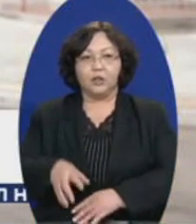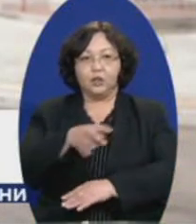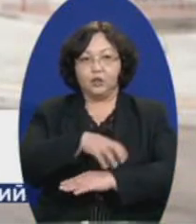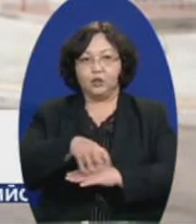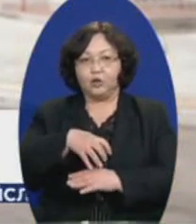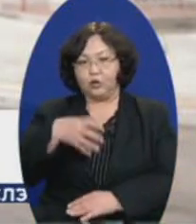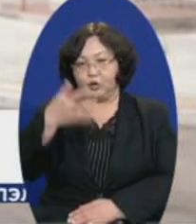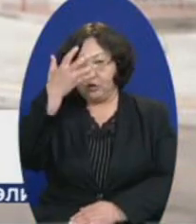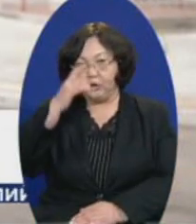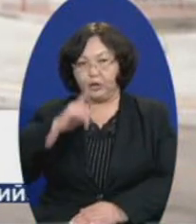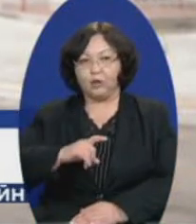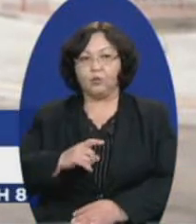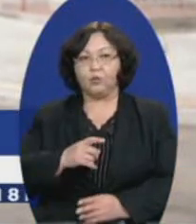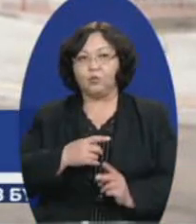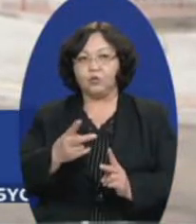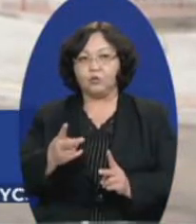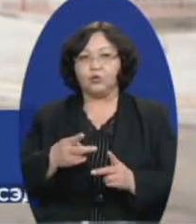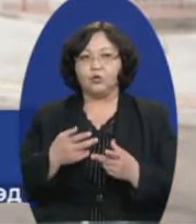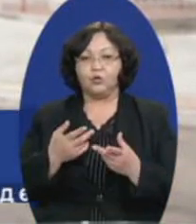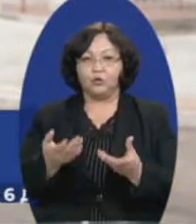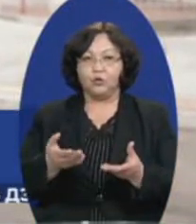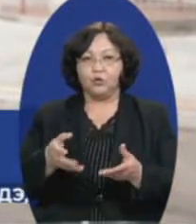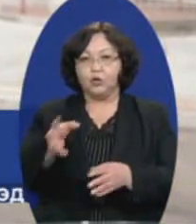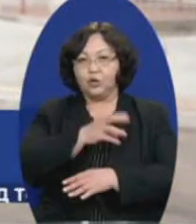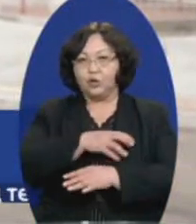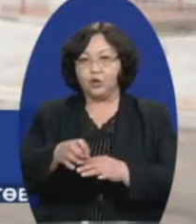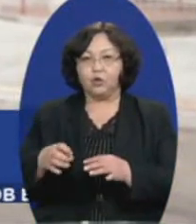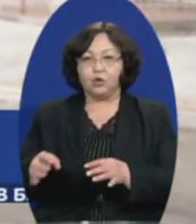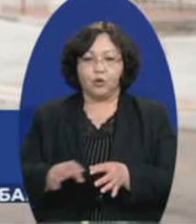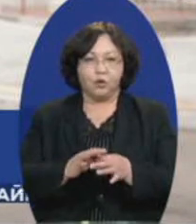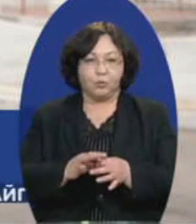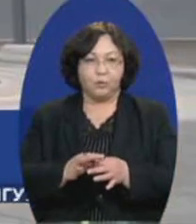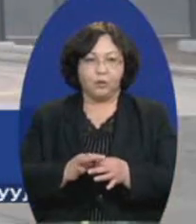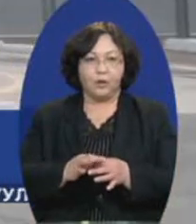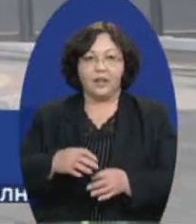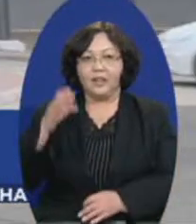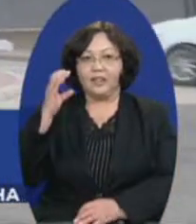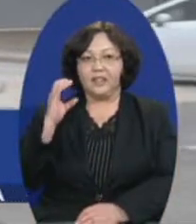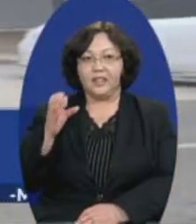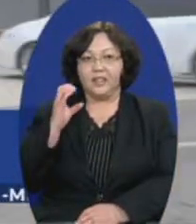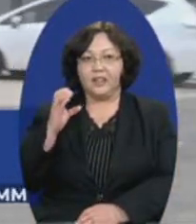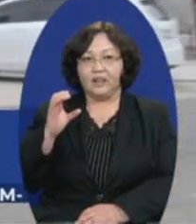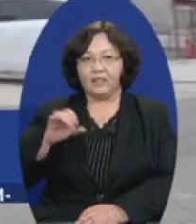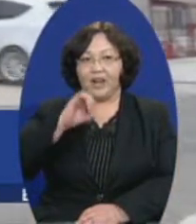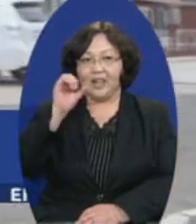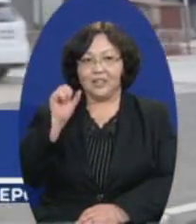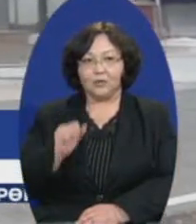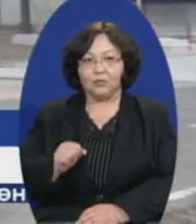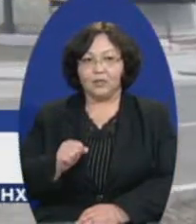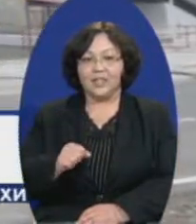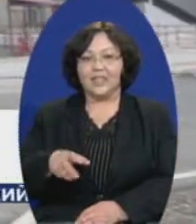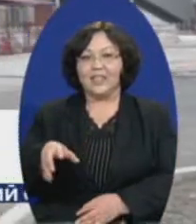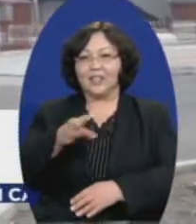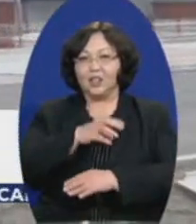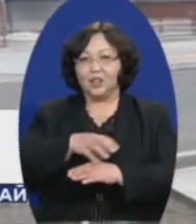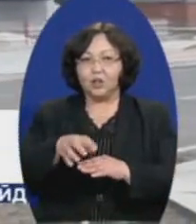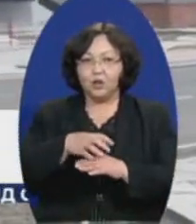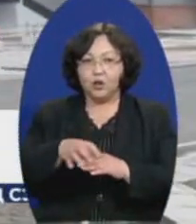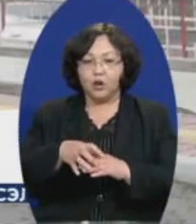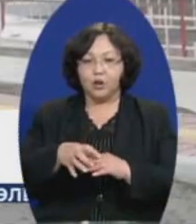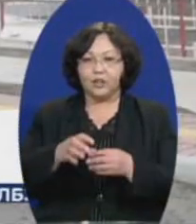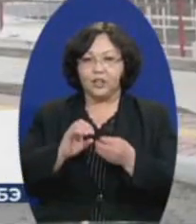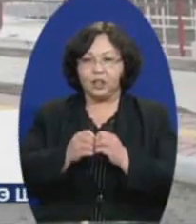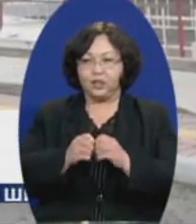төрийн үйлчлэгээ, за мөн гэр хороолтой холбоотой нийтийн тээврийн асуудал, за гэр хороолол тавигдсан автозамуудыг